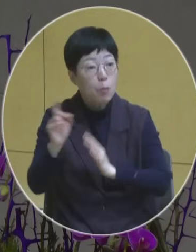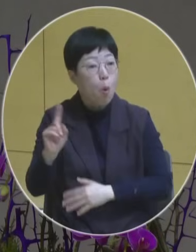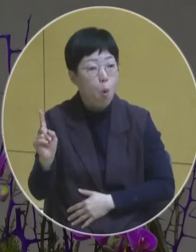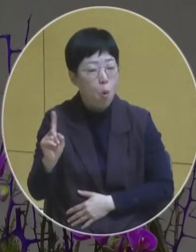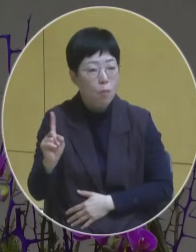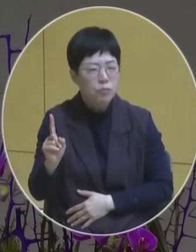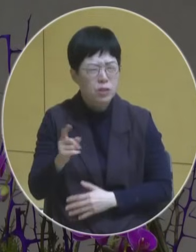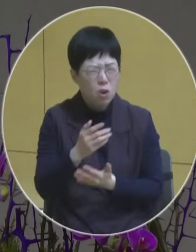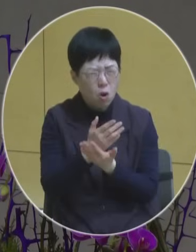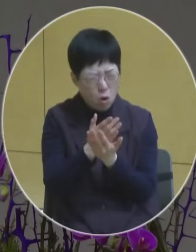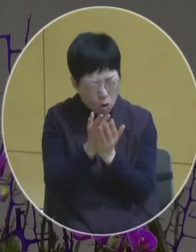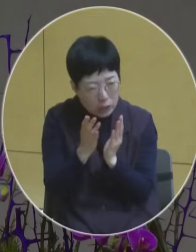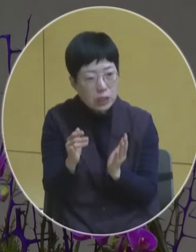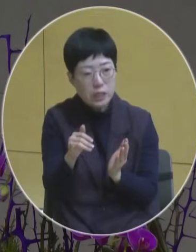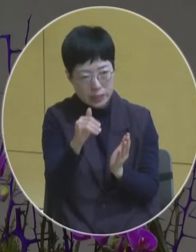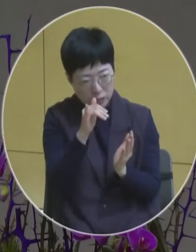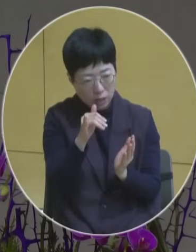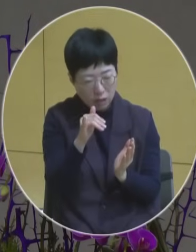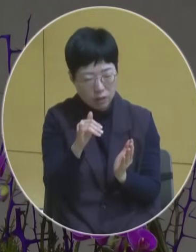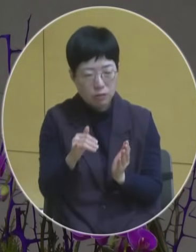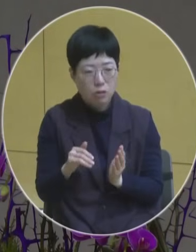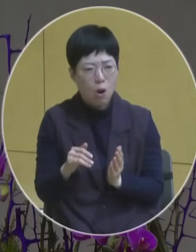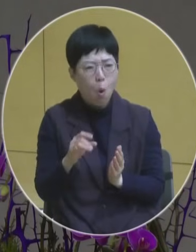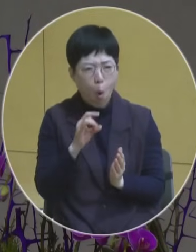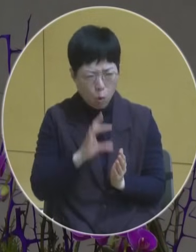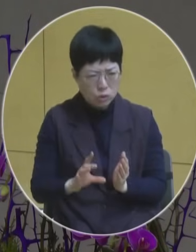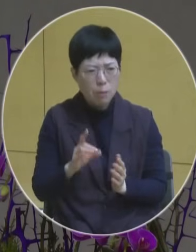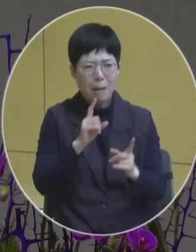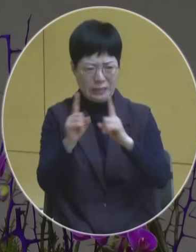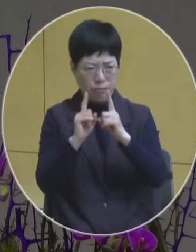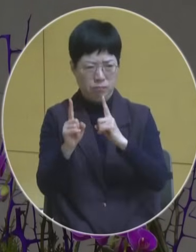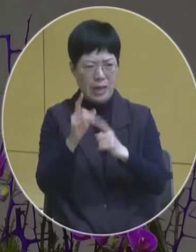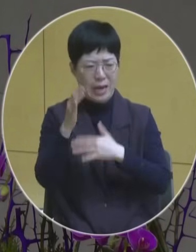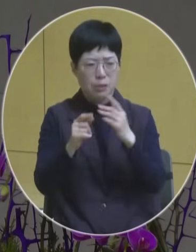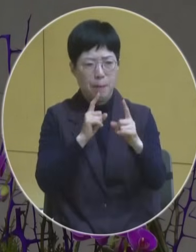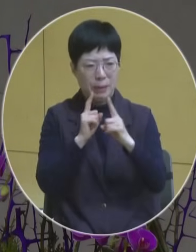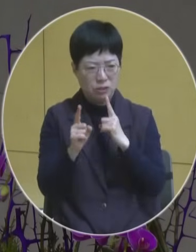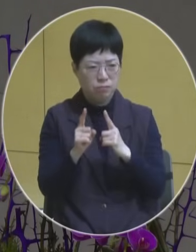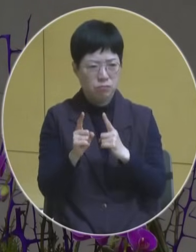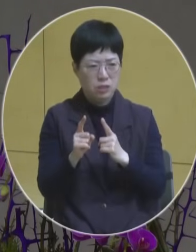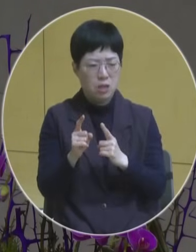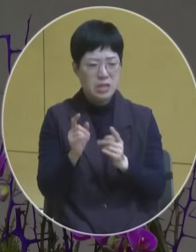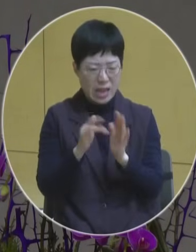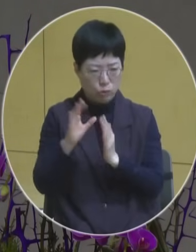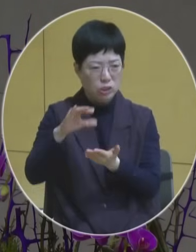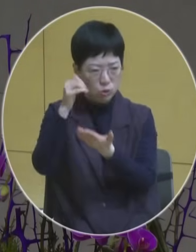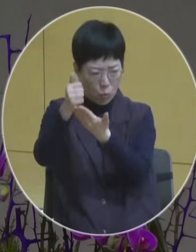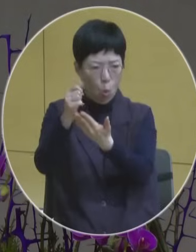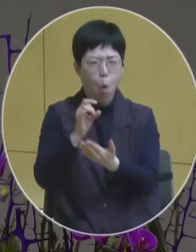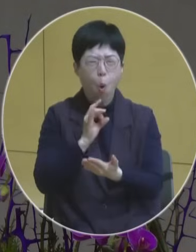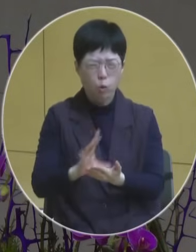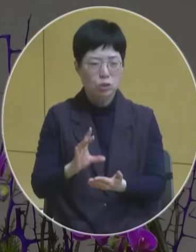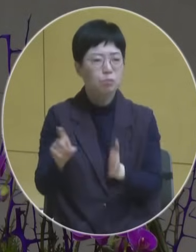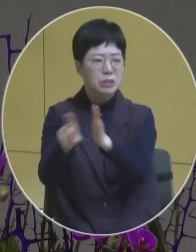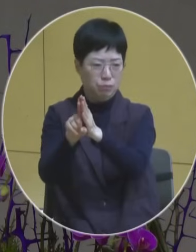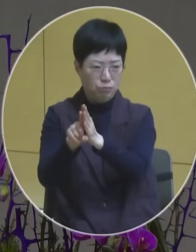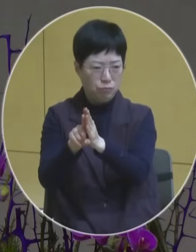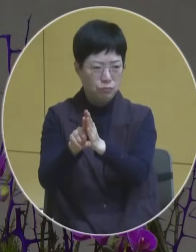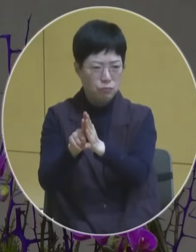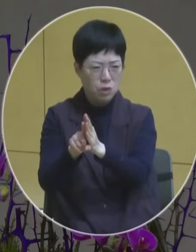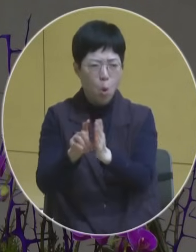뭐냐면 여러 가지 세울 수 있지만 오직 말씀, 오직 예수, 오직